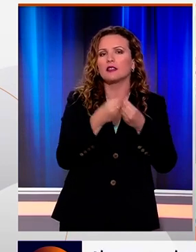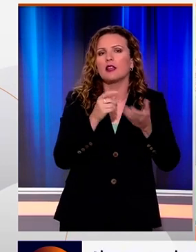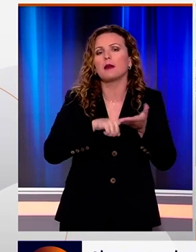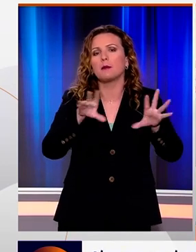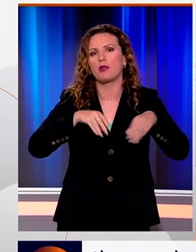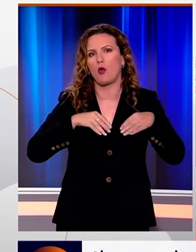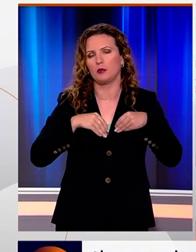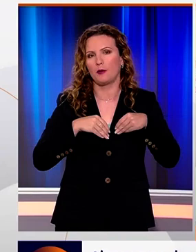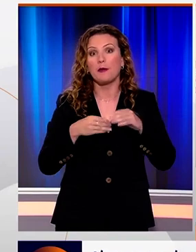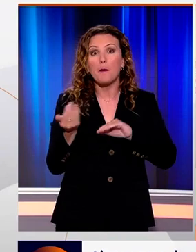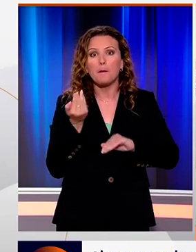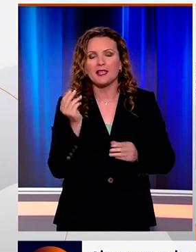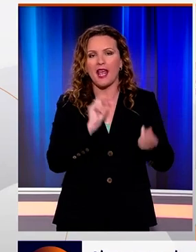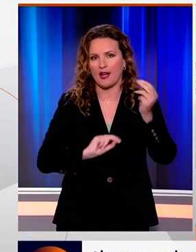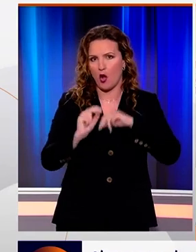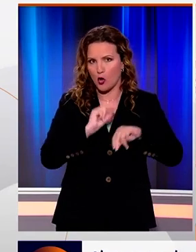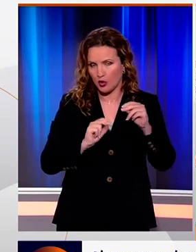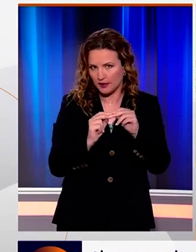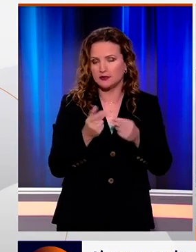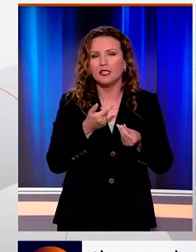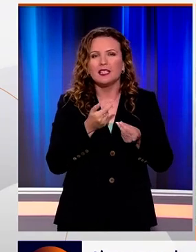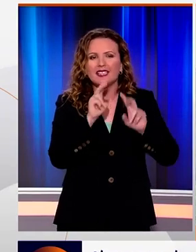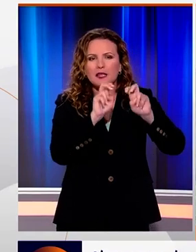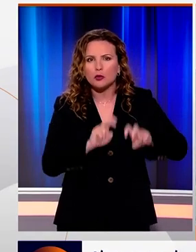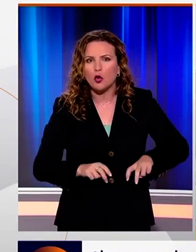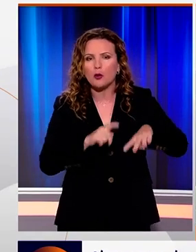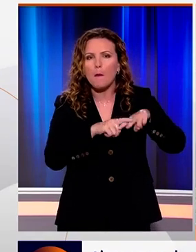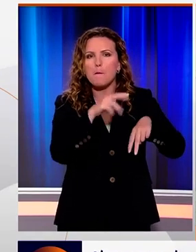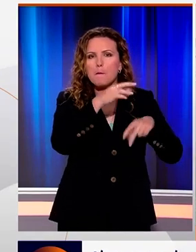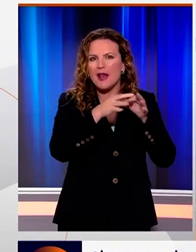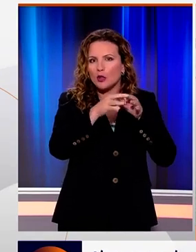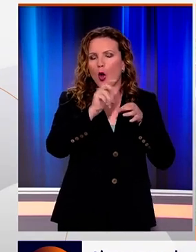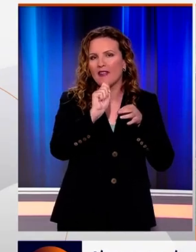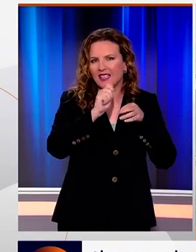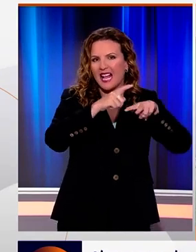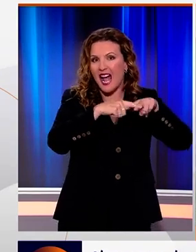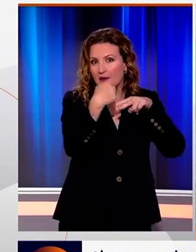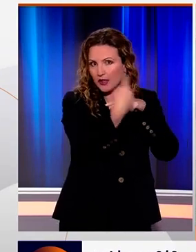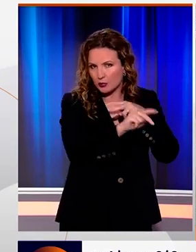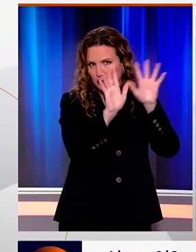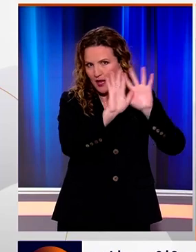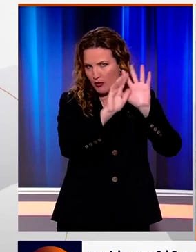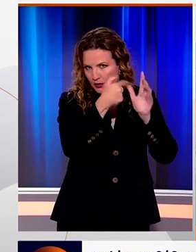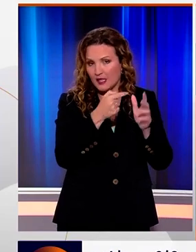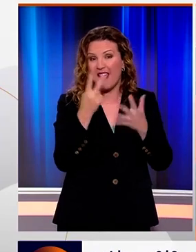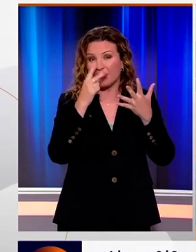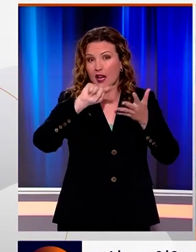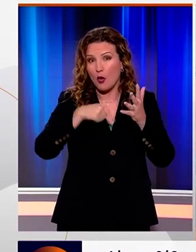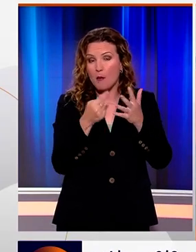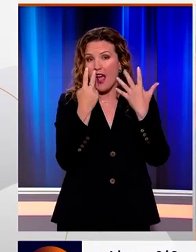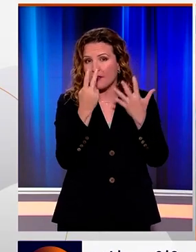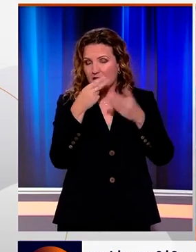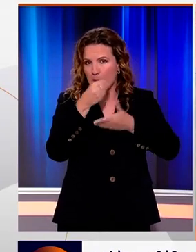από την επίσημη προκήρυξη των πρόωρων εθνικών εκλογών, δημοσκόπηση της μέτρων ανάλυσης για τον τηλεοπτικό σταθμό Α δίνει σαφές προβάδισμα